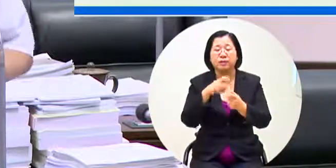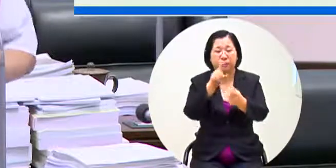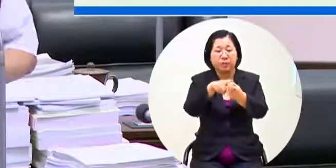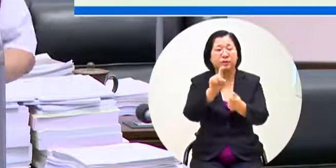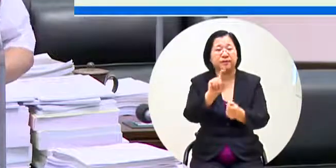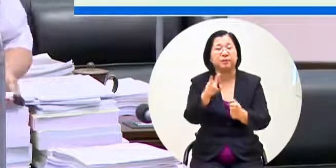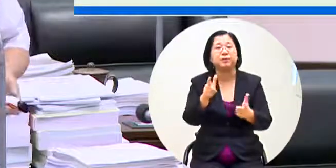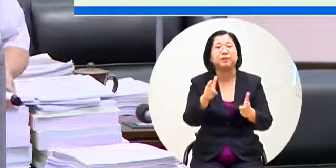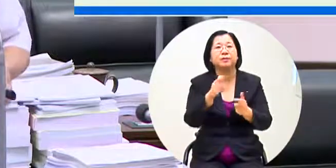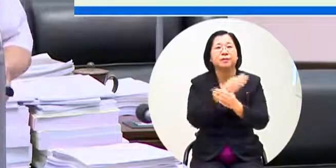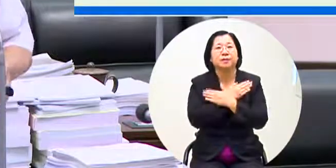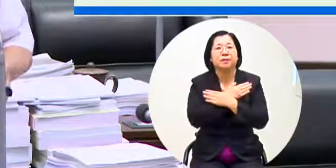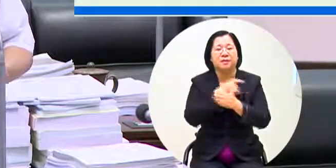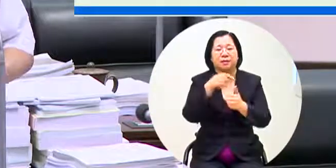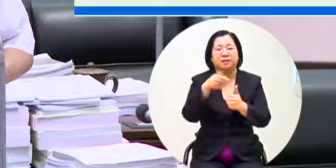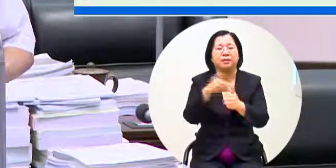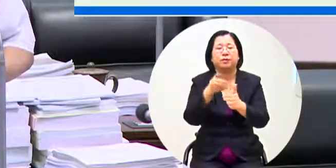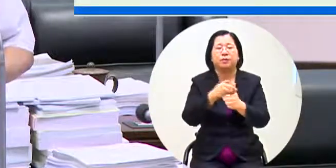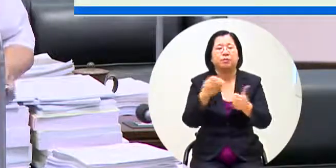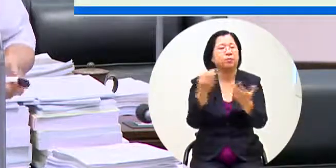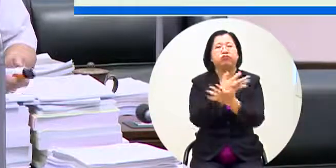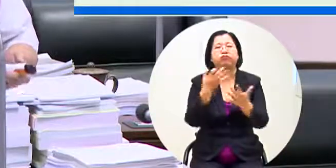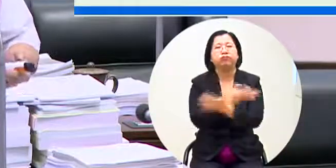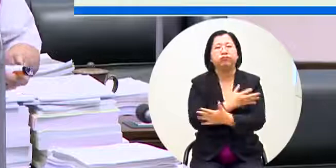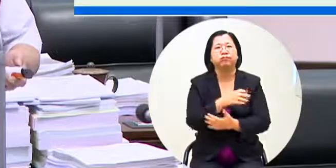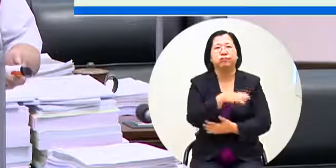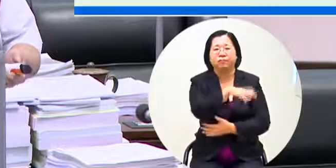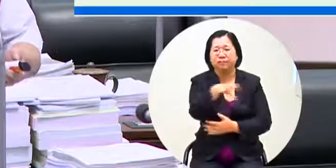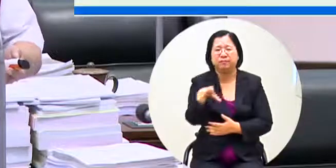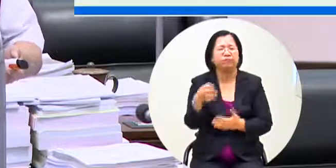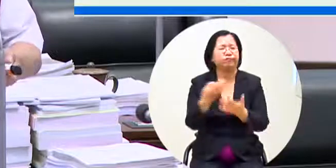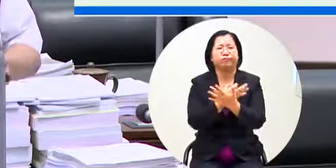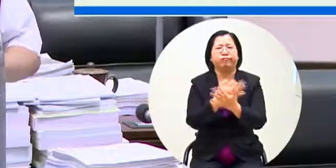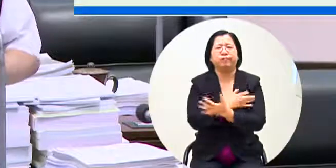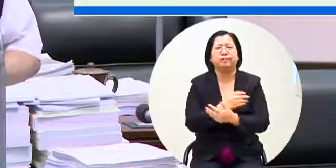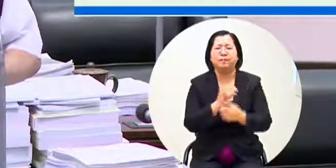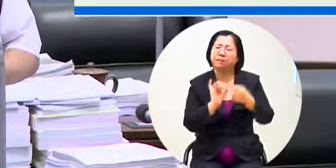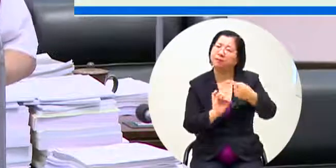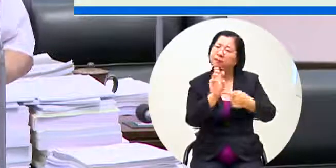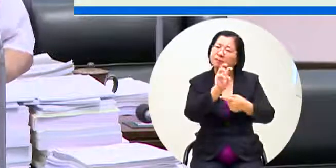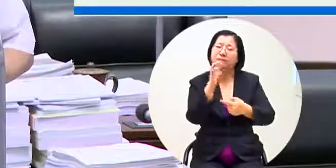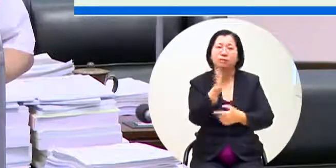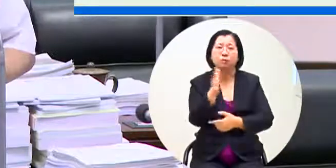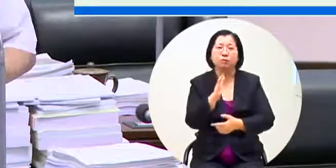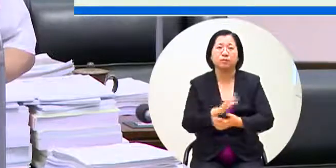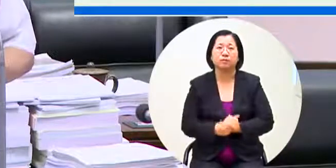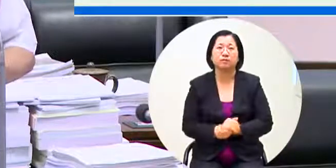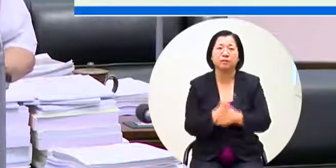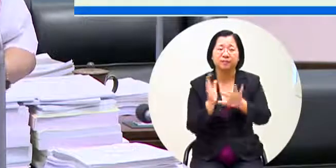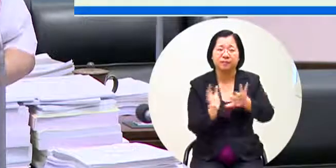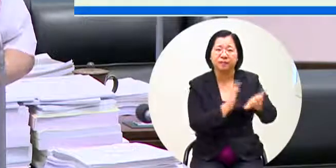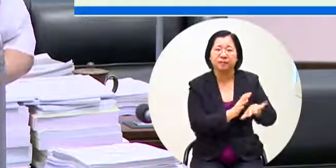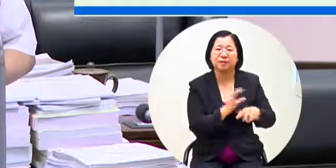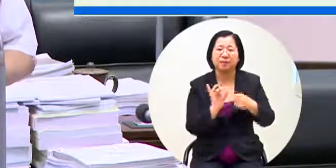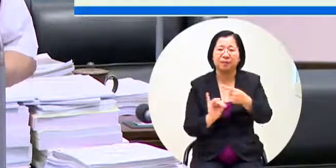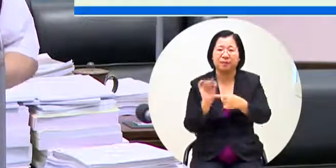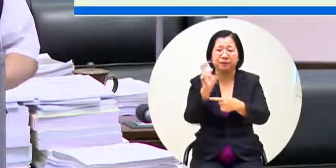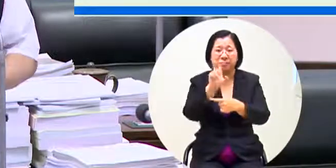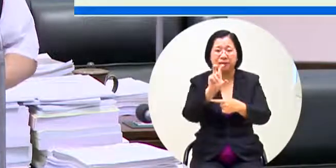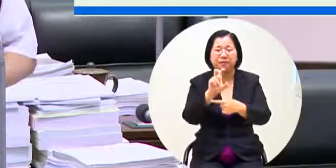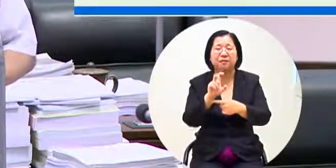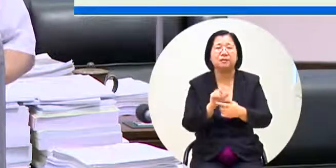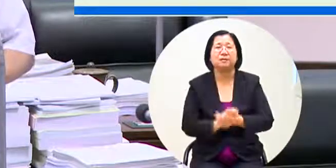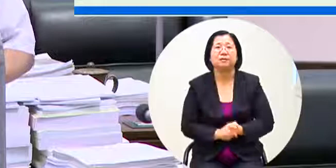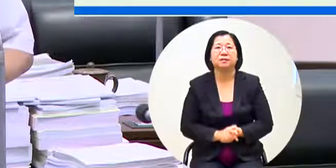吼，差不多等于30%。啊，你另外老大多数70%的人吼，我都享受到讲咱政